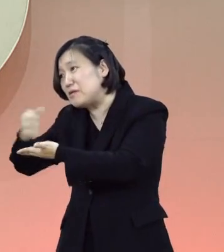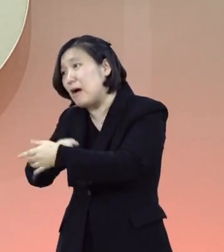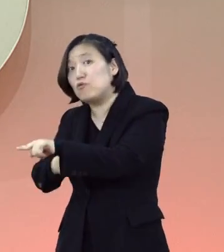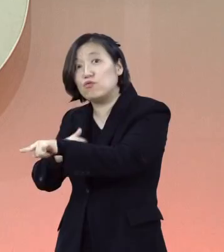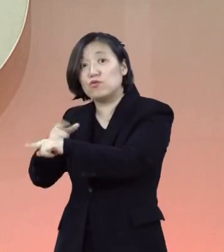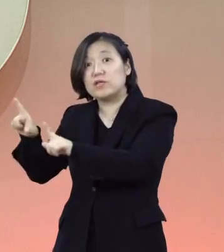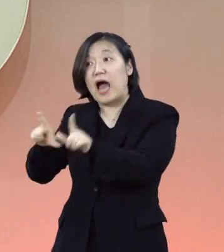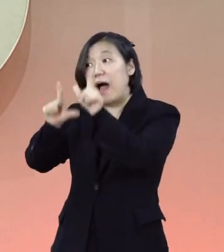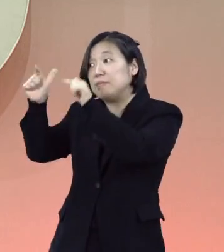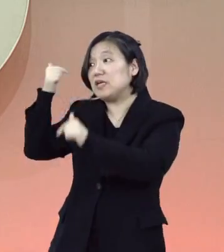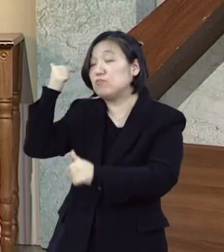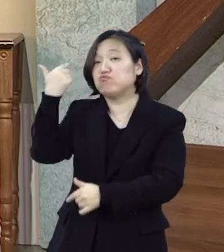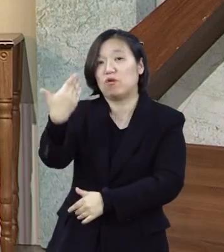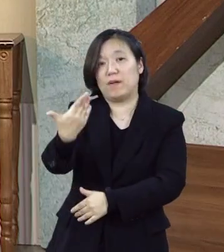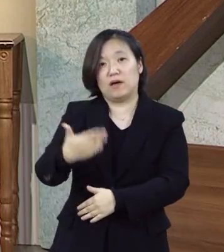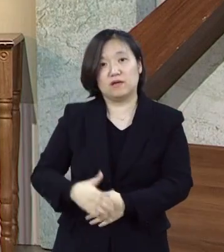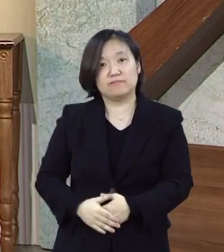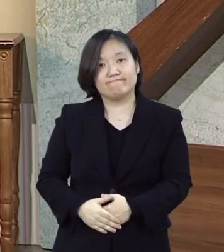같이 말씀하십니다.